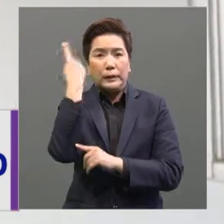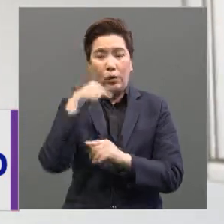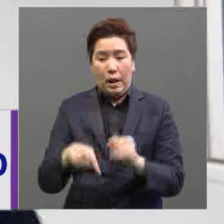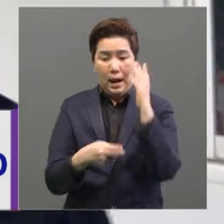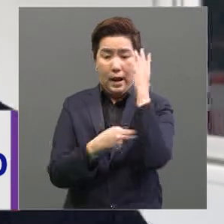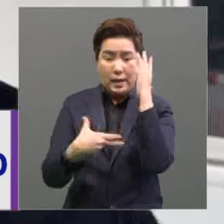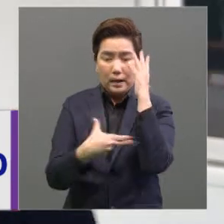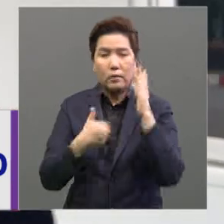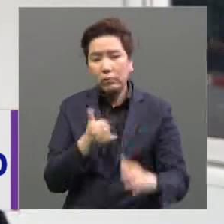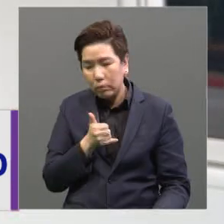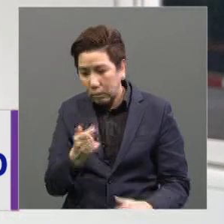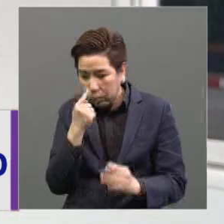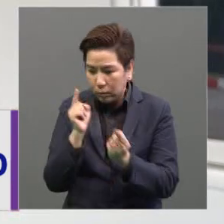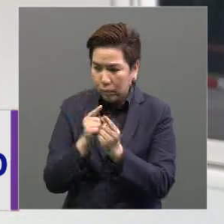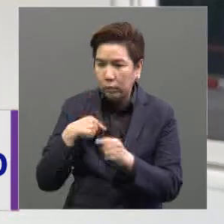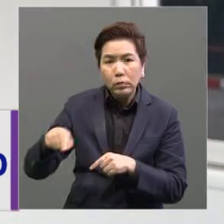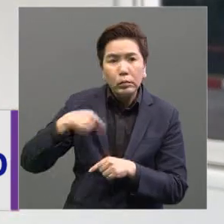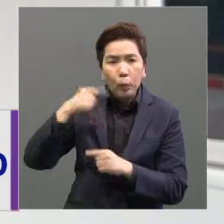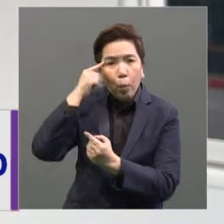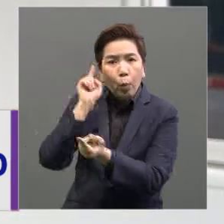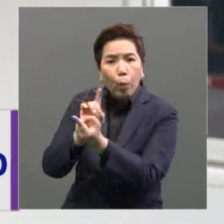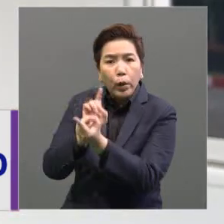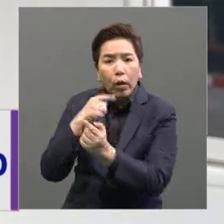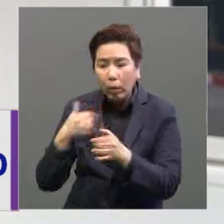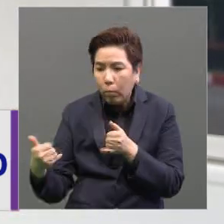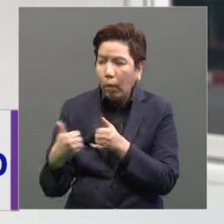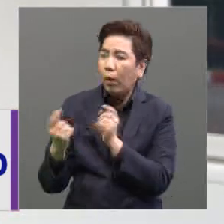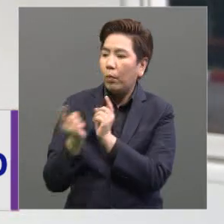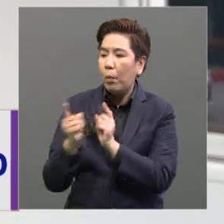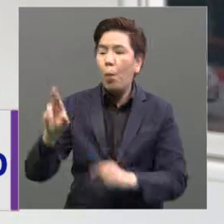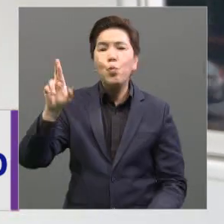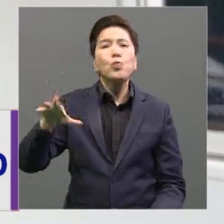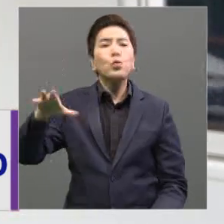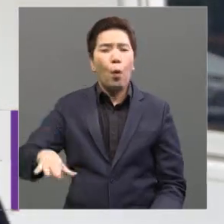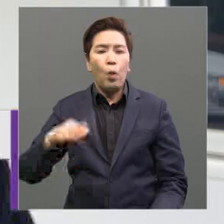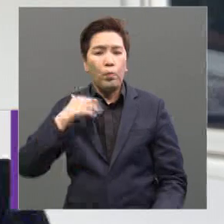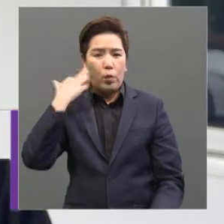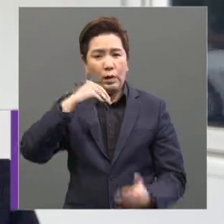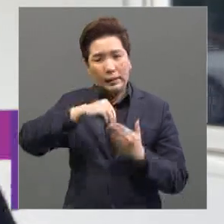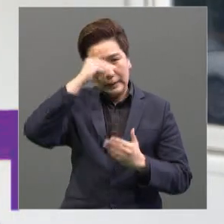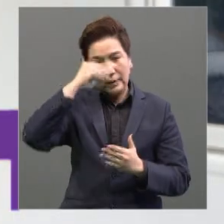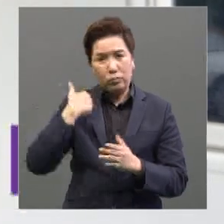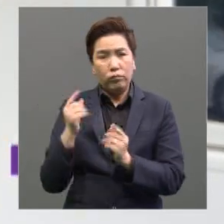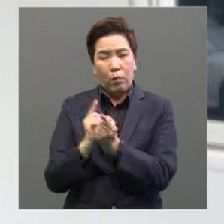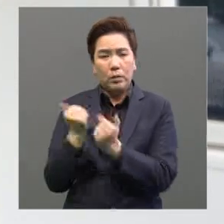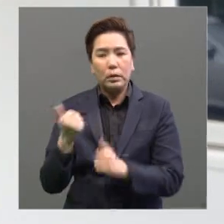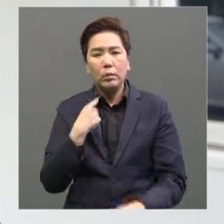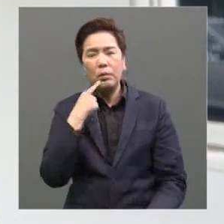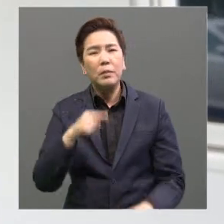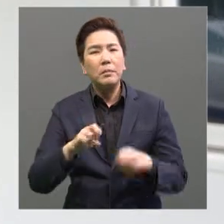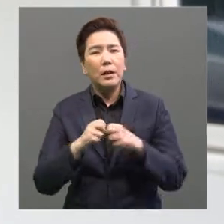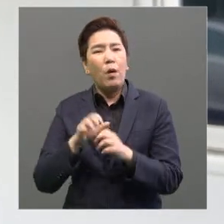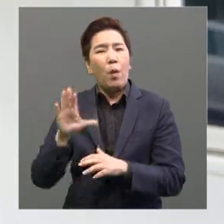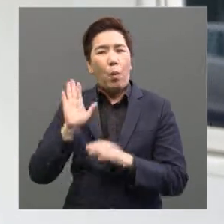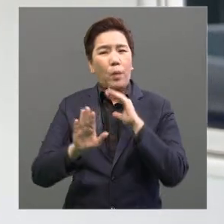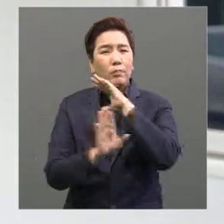ภอหาดใหญ่และตนเองก็มีความสัมพันธ์รู้จักกับแป้งนะเพราะว่าเป็นรุ่นน้องสมัยเรียนมัธยมนะเขาก็มองว่าอุปนิสัย